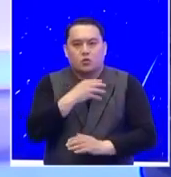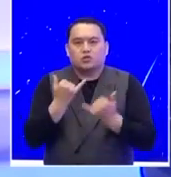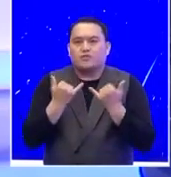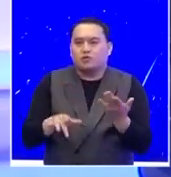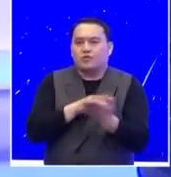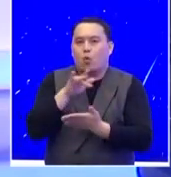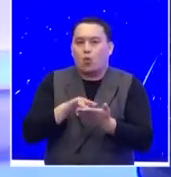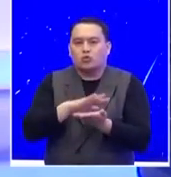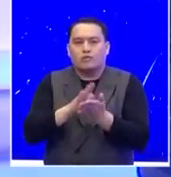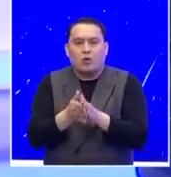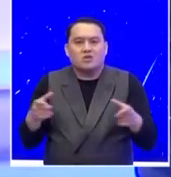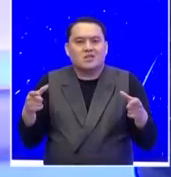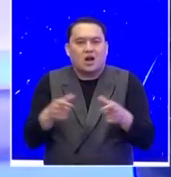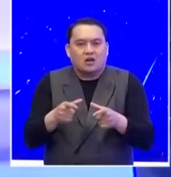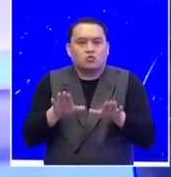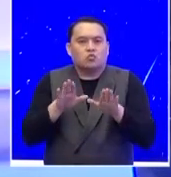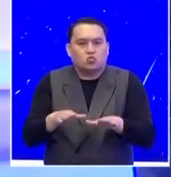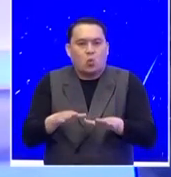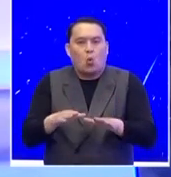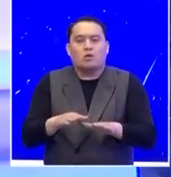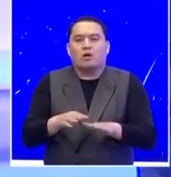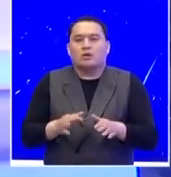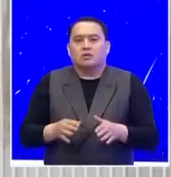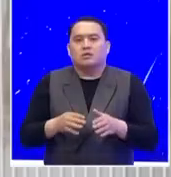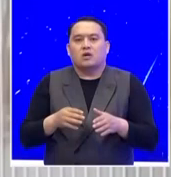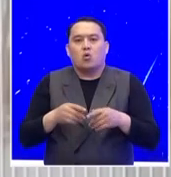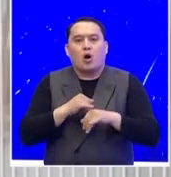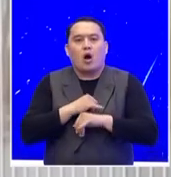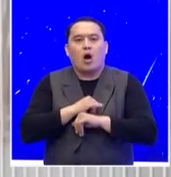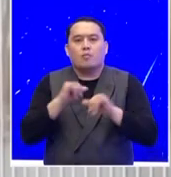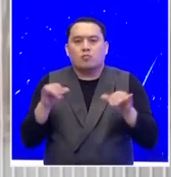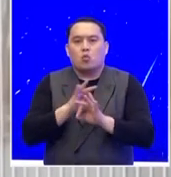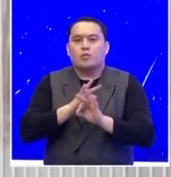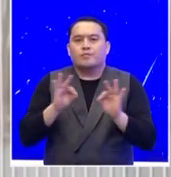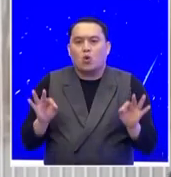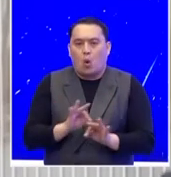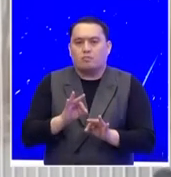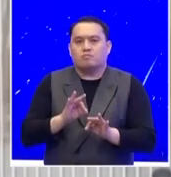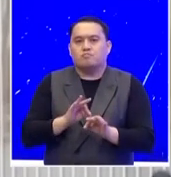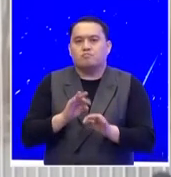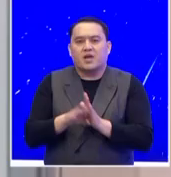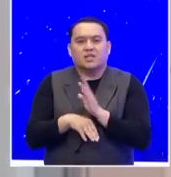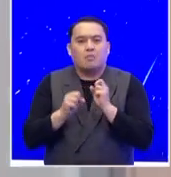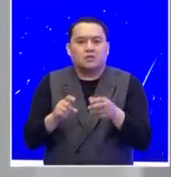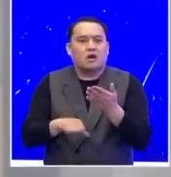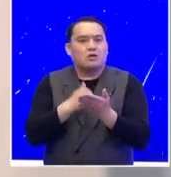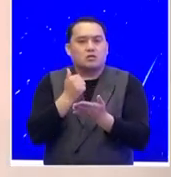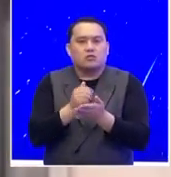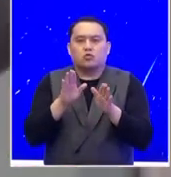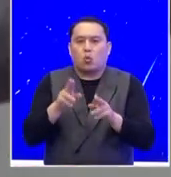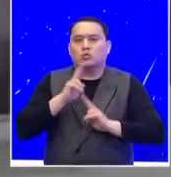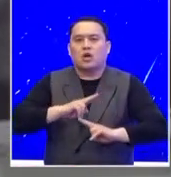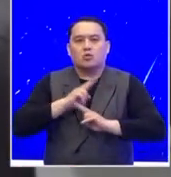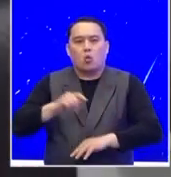в городе в условиях карантина, там не только сбавили темпов, но и нарастили объемы. Безопасность превыше всего. Вход только